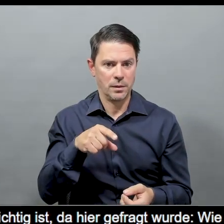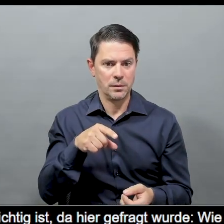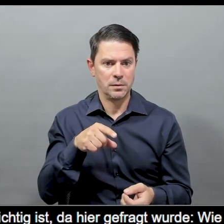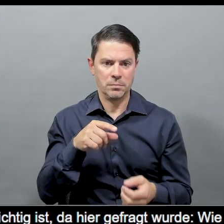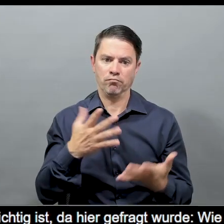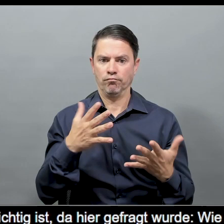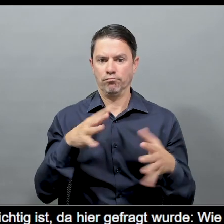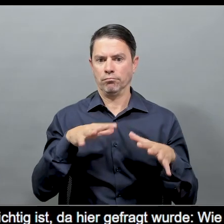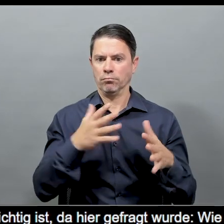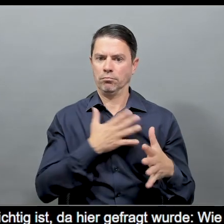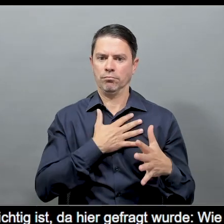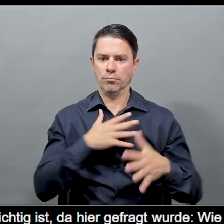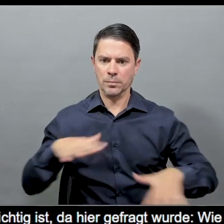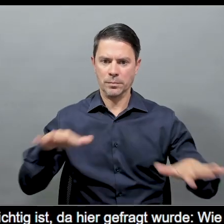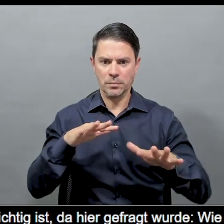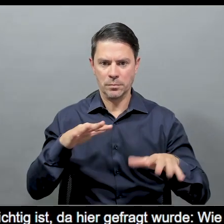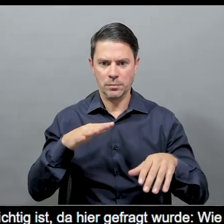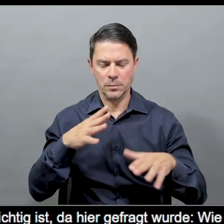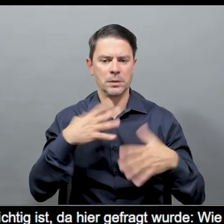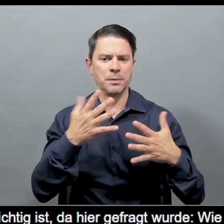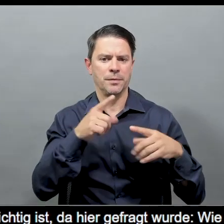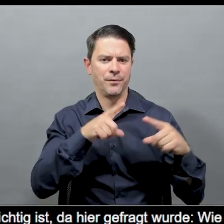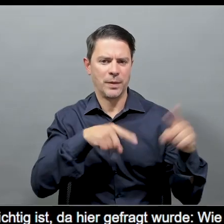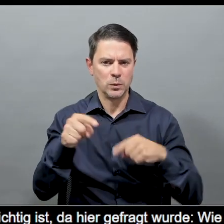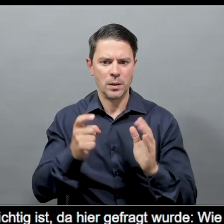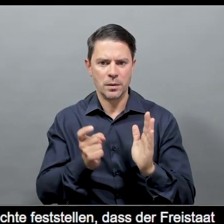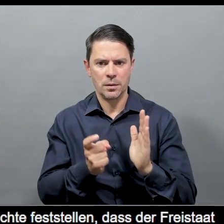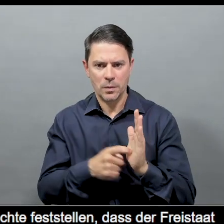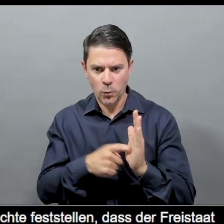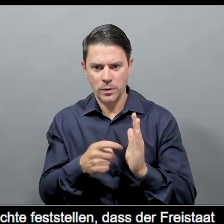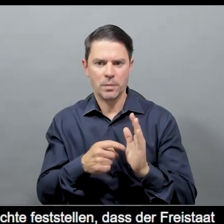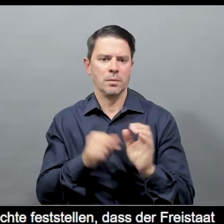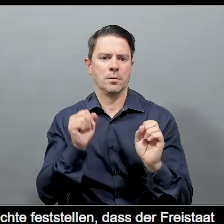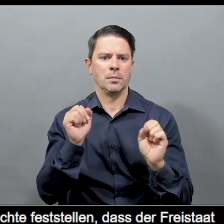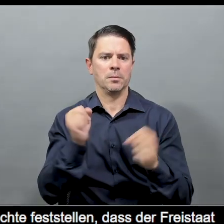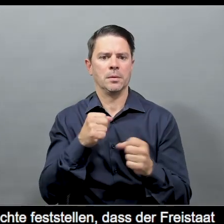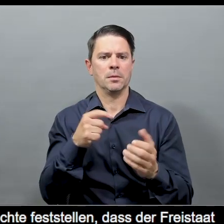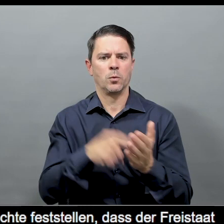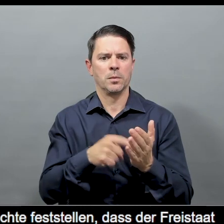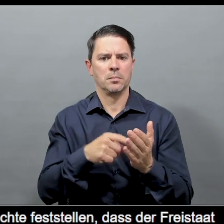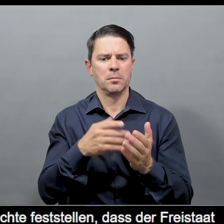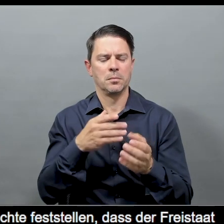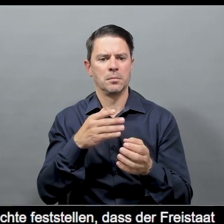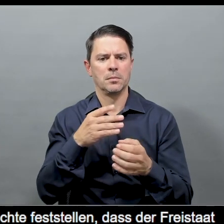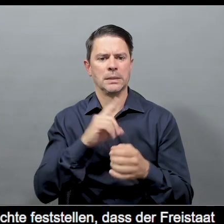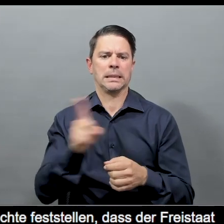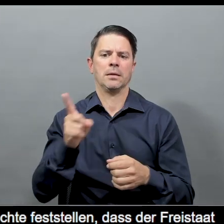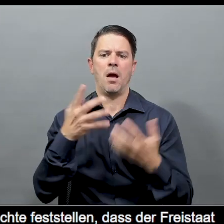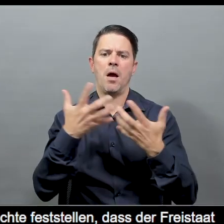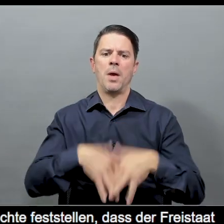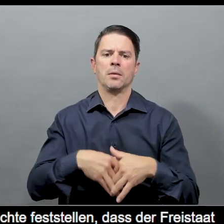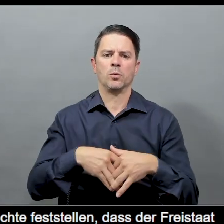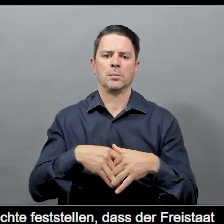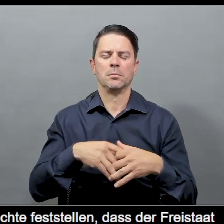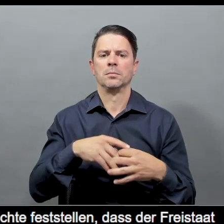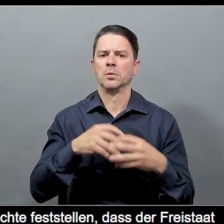nicht anpacken. Darum heißt es, warum macht der Staat nichts? Also wir haben unsere Fördermittel dabei gehabt. Die sind weder beantragt noch abgerufen worden. Und